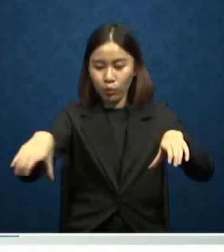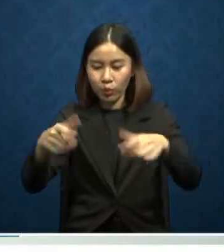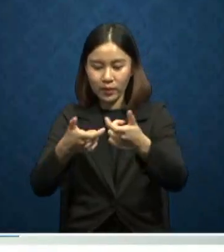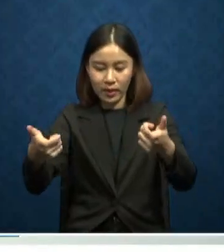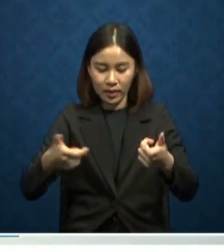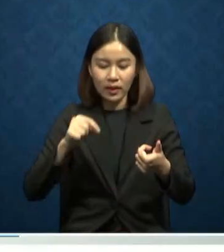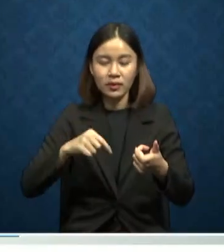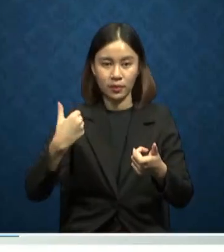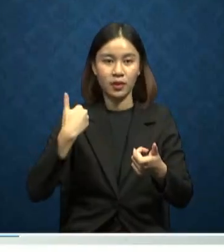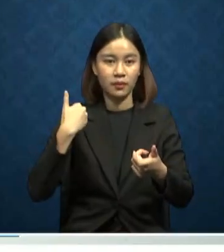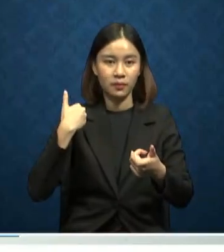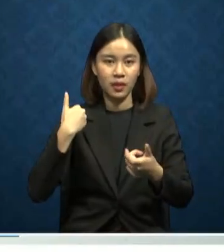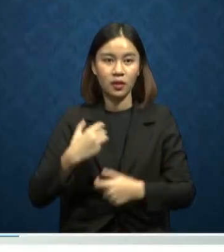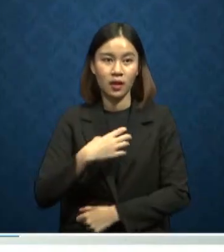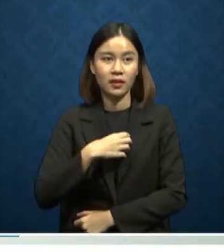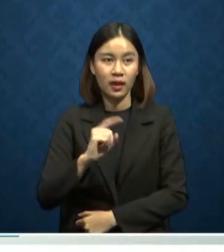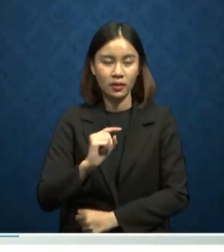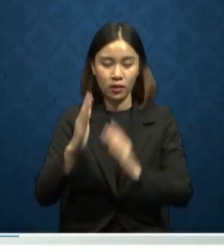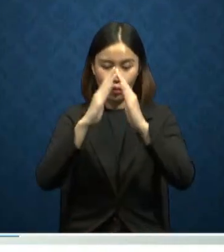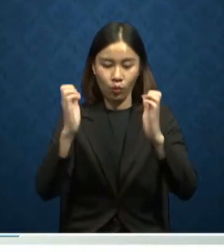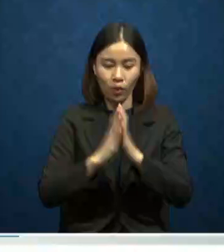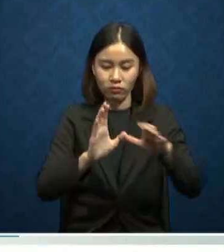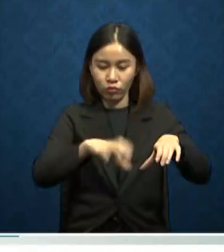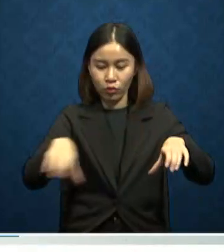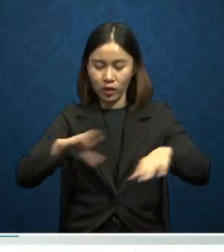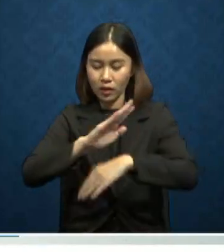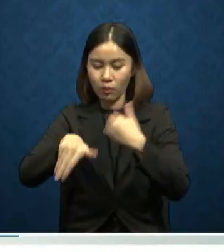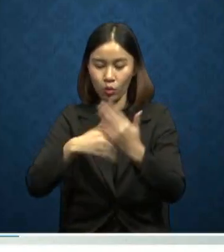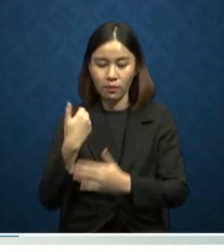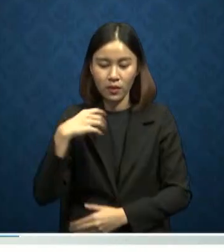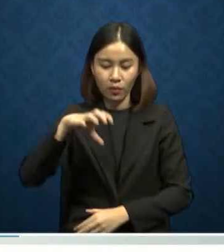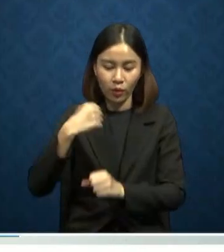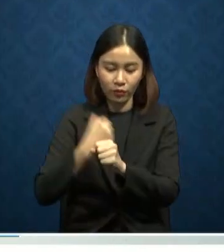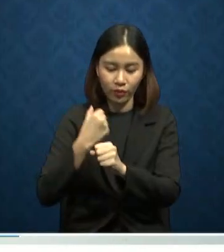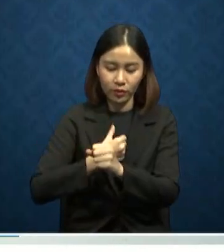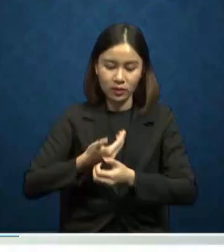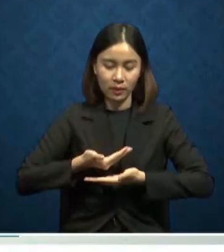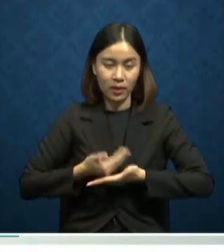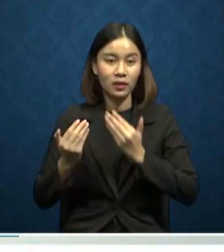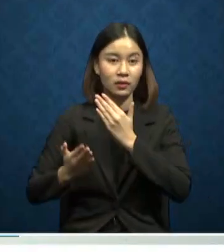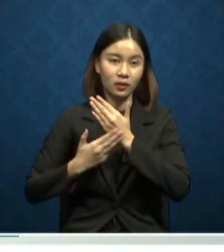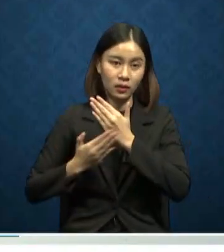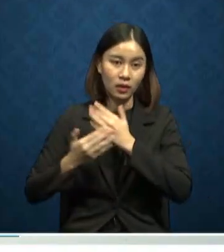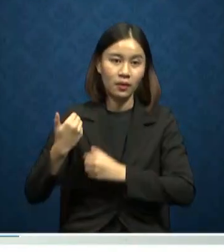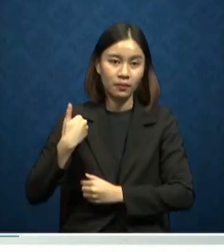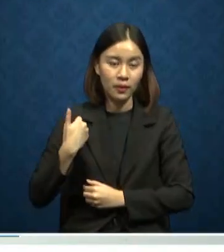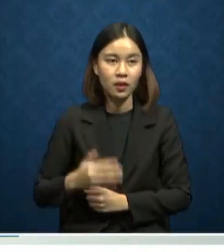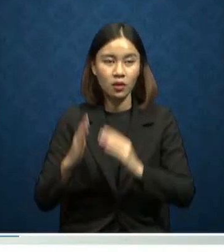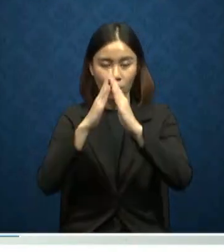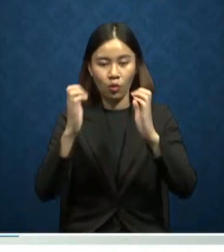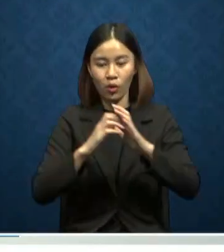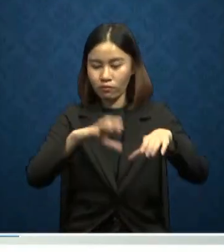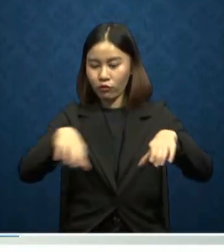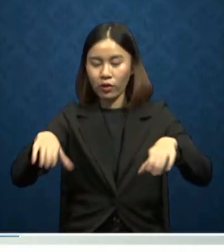บับนี้นะว่าผมอยากให้ทุกวัดมีสถานที่ฝึกสมาธิทุกวัดเพราะนั้น